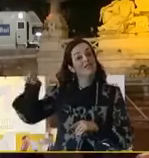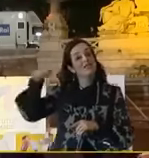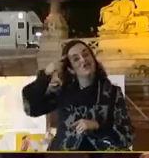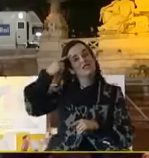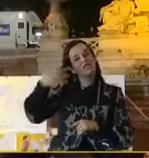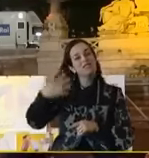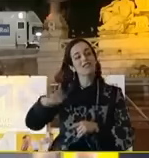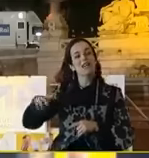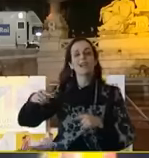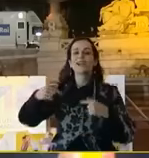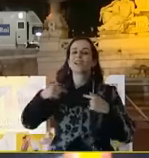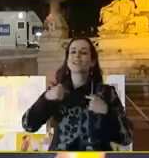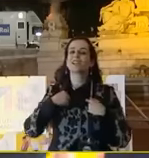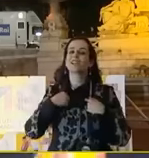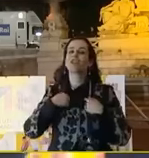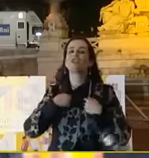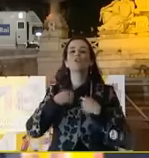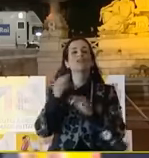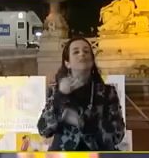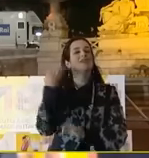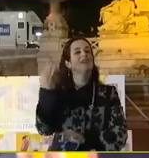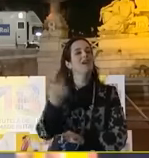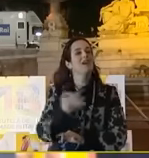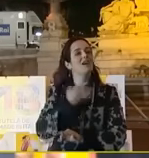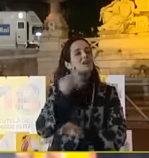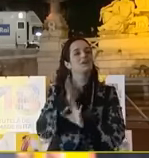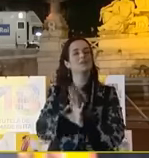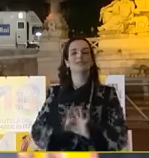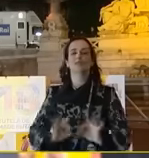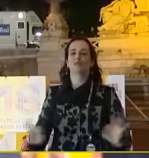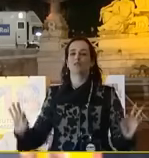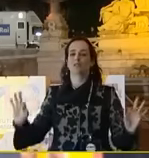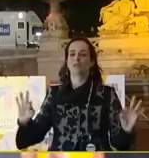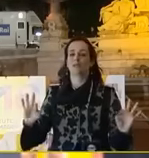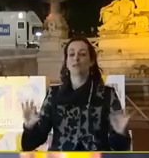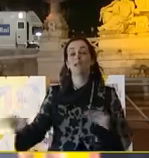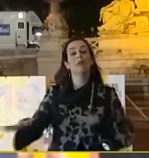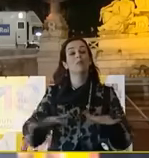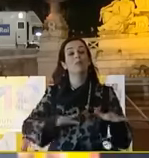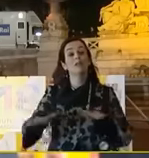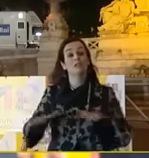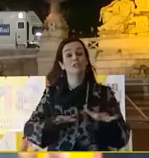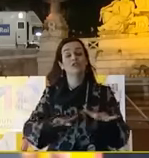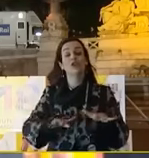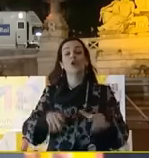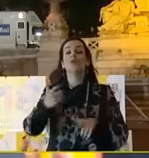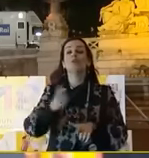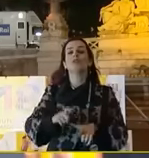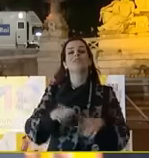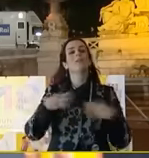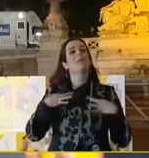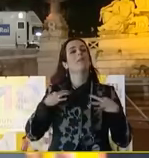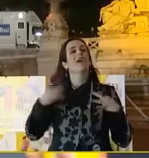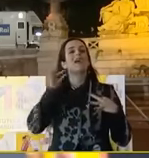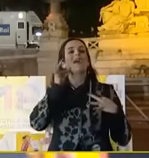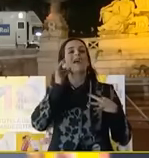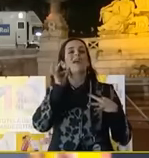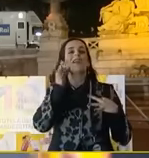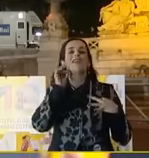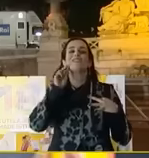che sono a disposizione sempre di tutto il movimento, perché è una mia seconda pelle, lo sa perfettamente Luigi.